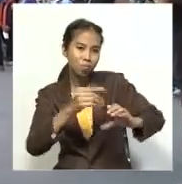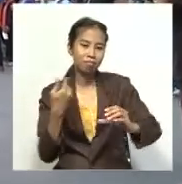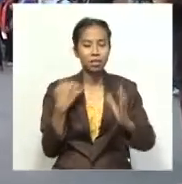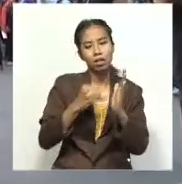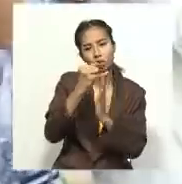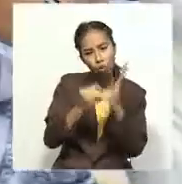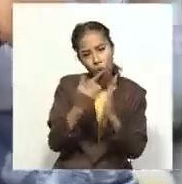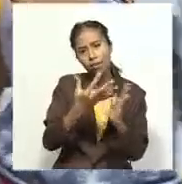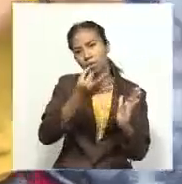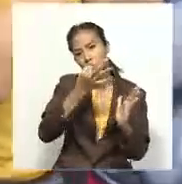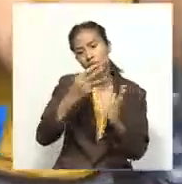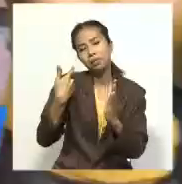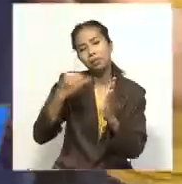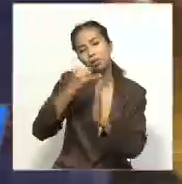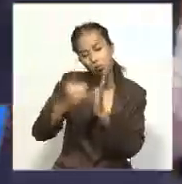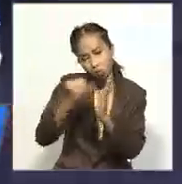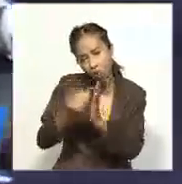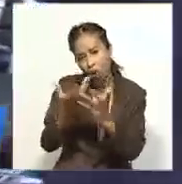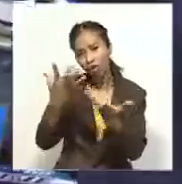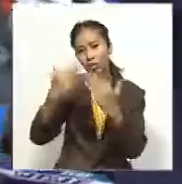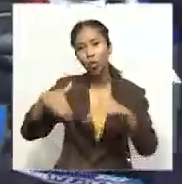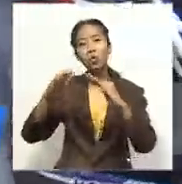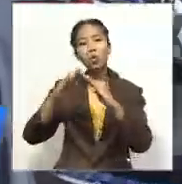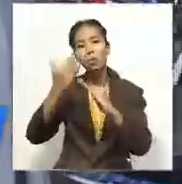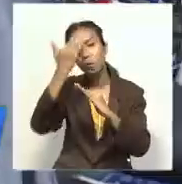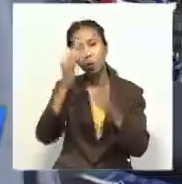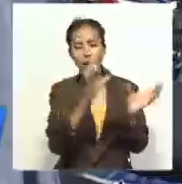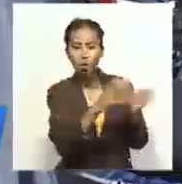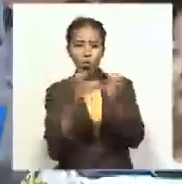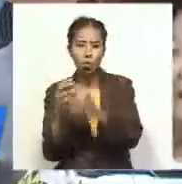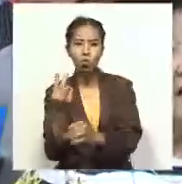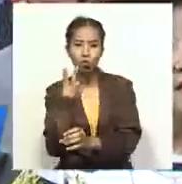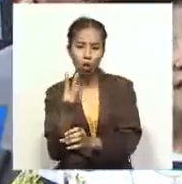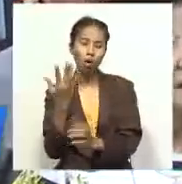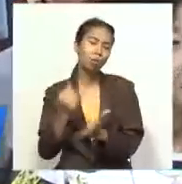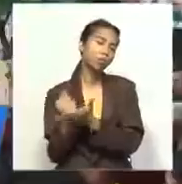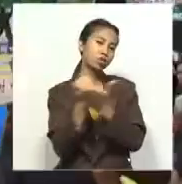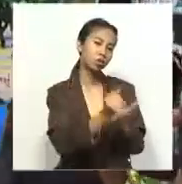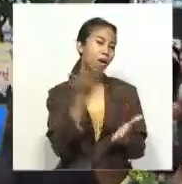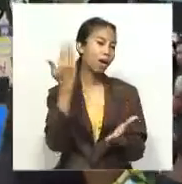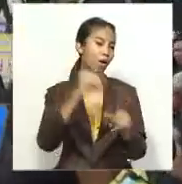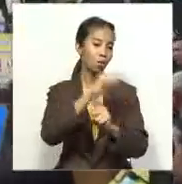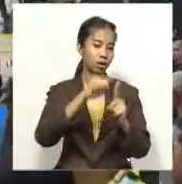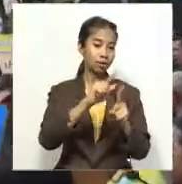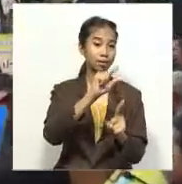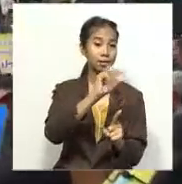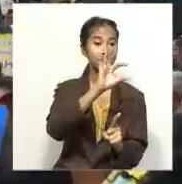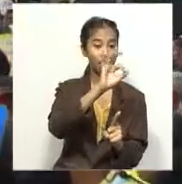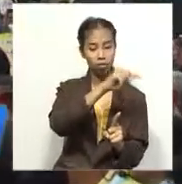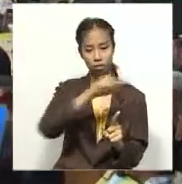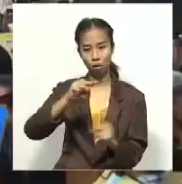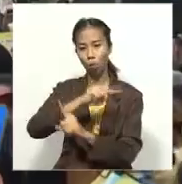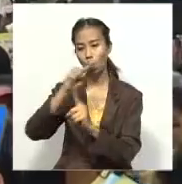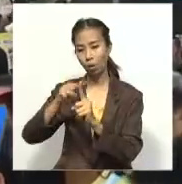ดนครปฐมหลังจากที่ทั้ง2ทีมนี้ค่ะเดินทางไปร่วมภารกิจตั้งแต่วันที่29มิถุนายนจนถึงวันที่10กรกฎา